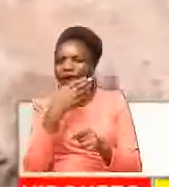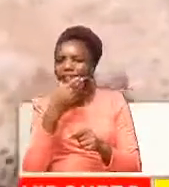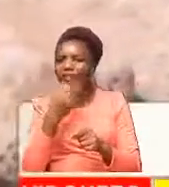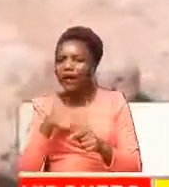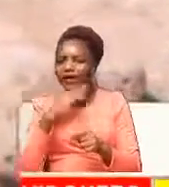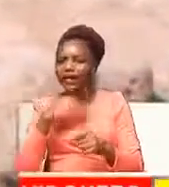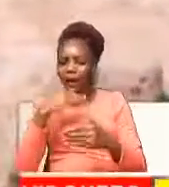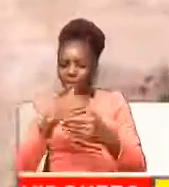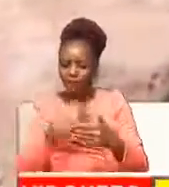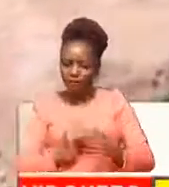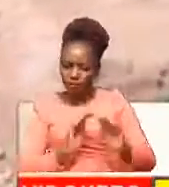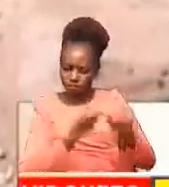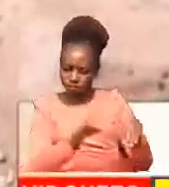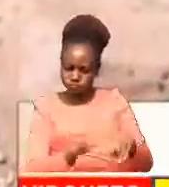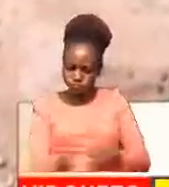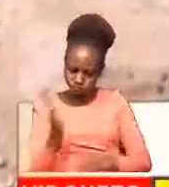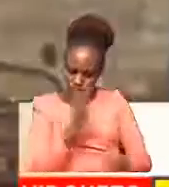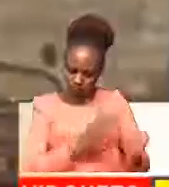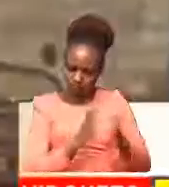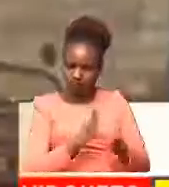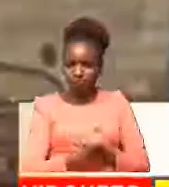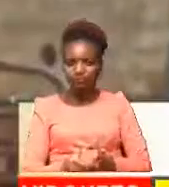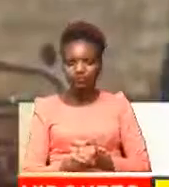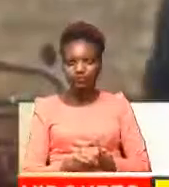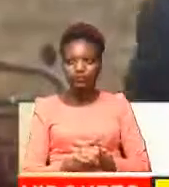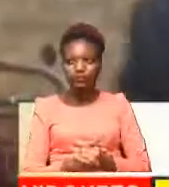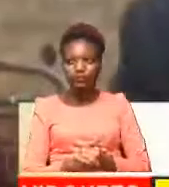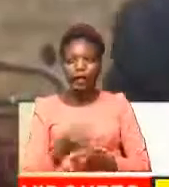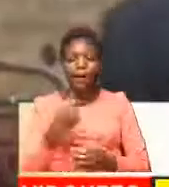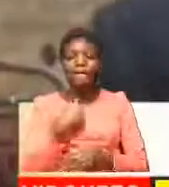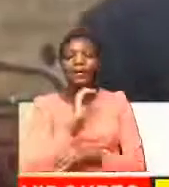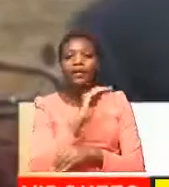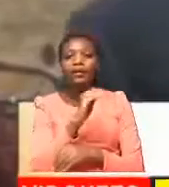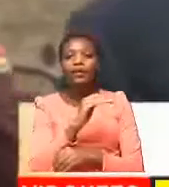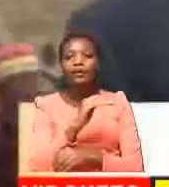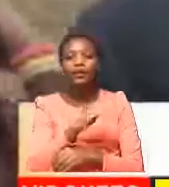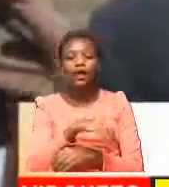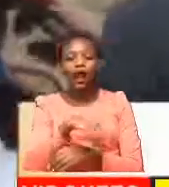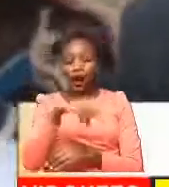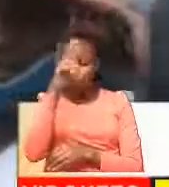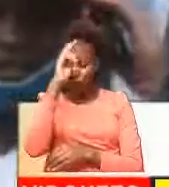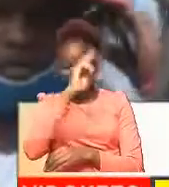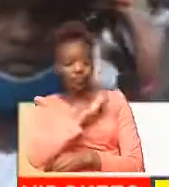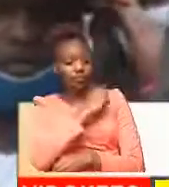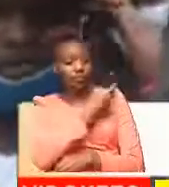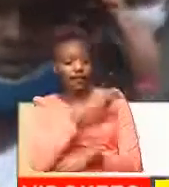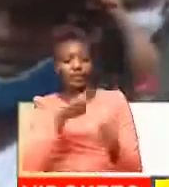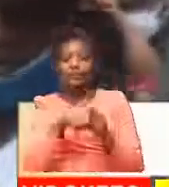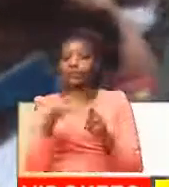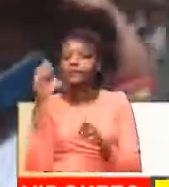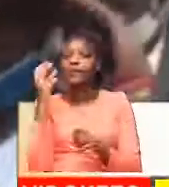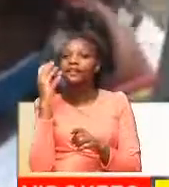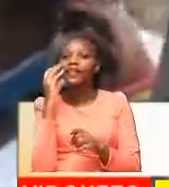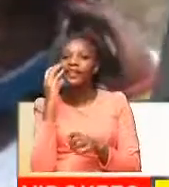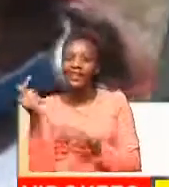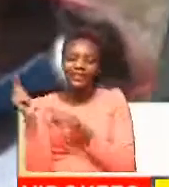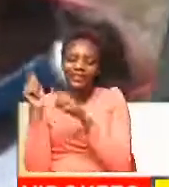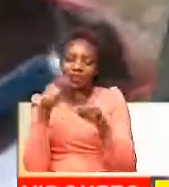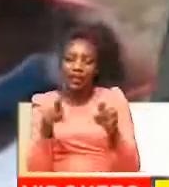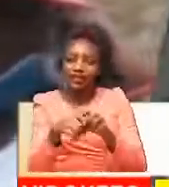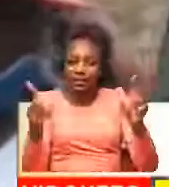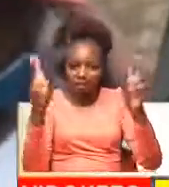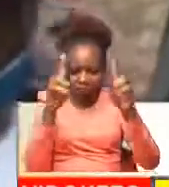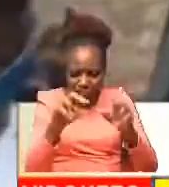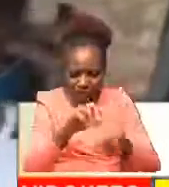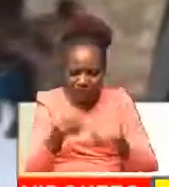kabla maziko kuandaliwa. Aichi wa polisi na bwana Matiangi ambaye ako responsible na Indiria katika serikali yetu ya nchi